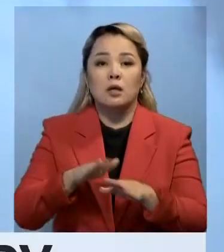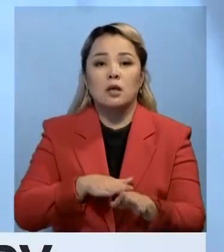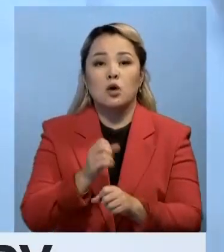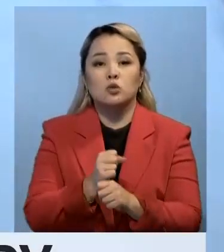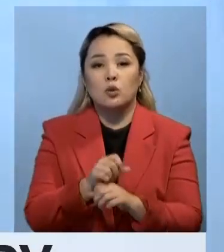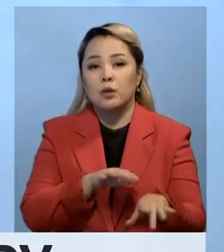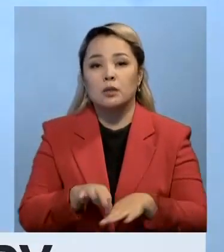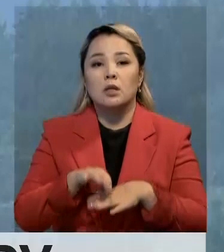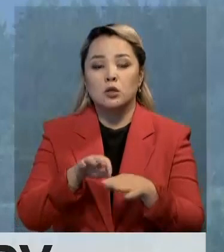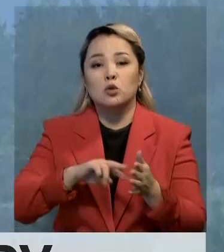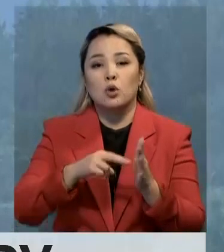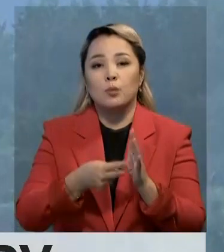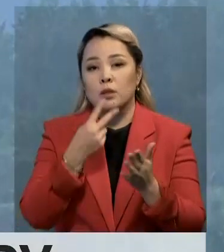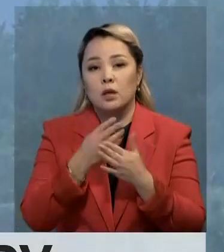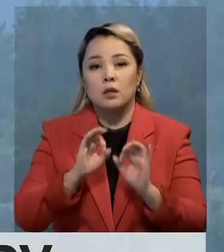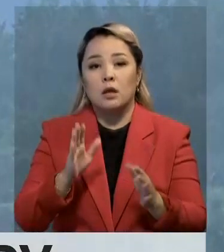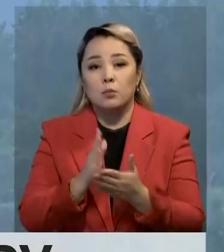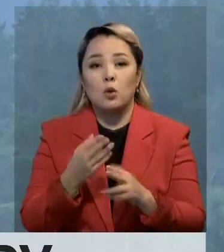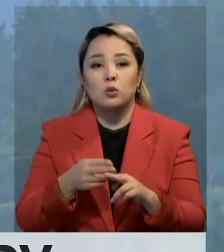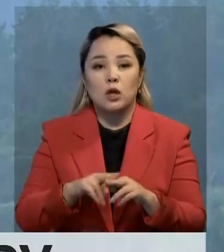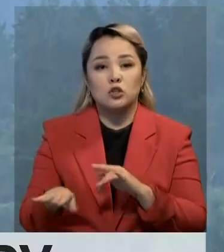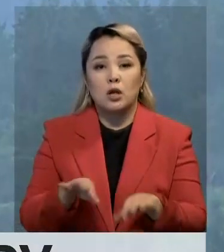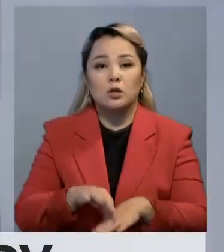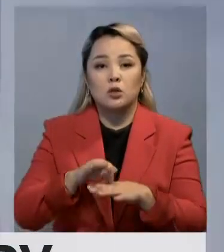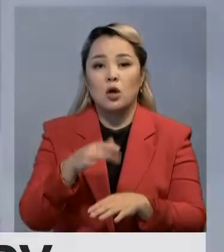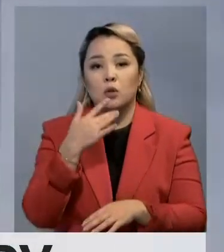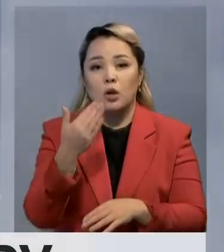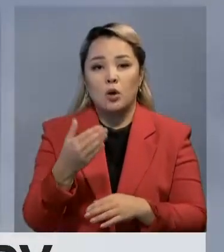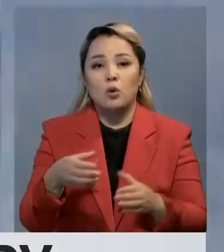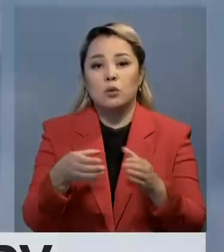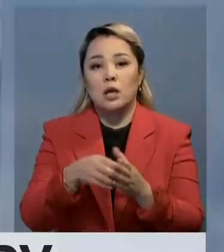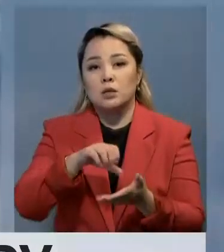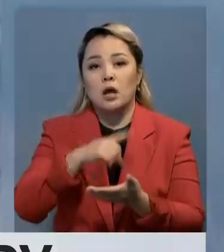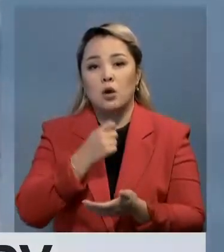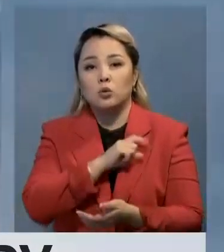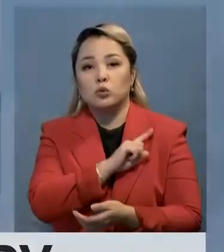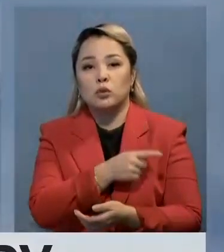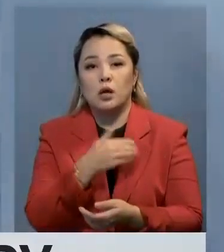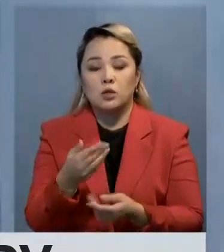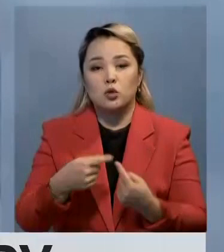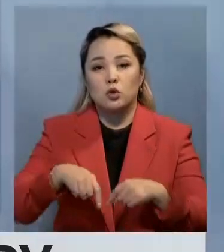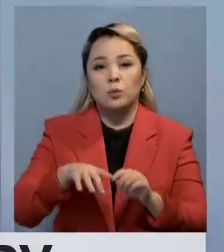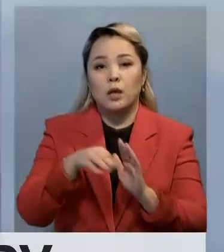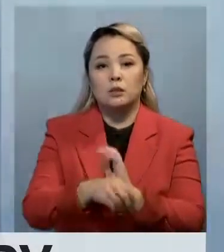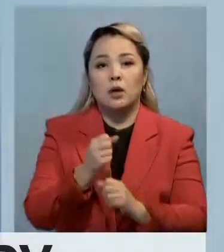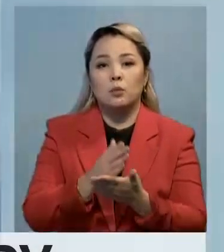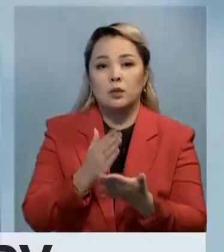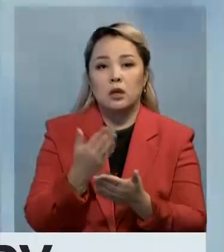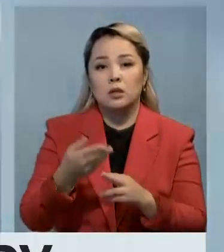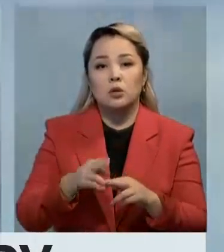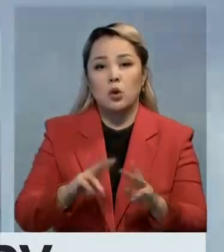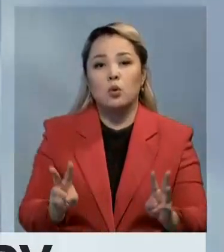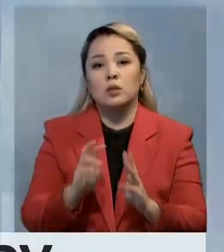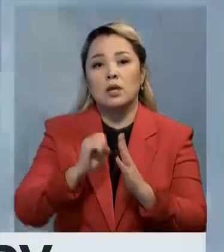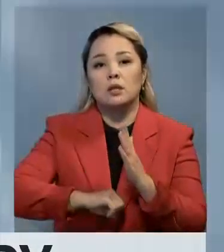атқарылатын іс-әрекеттер жоспарларымен бөлісті. Бұл шараларға ұлттық ұлан, сондай-ақ қарулы күштердің бөлімшелері жұмылдырылған. Аймақ басшылары өрт